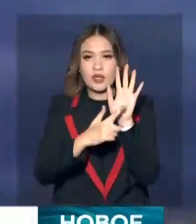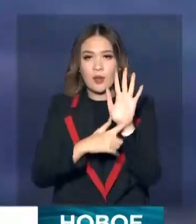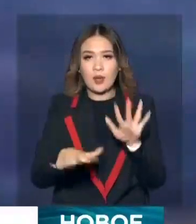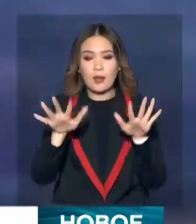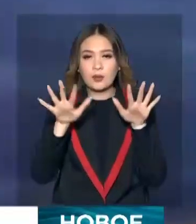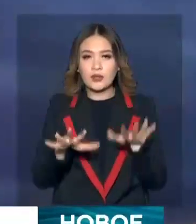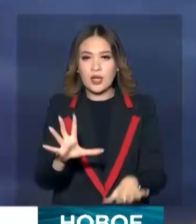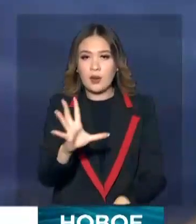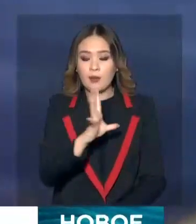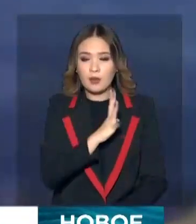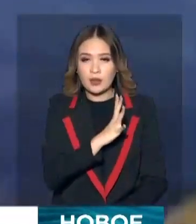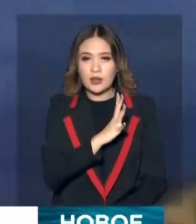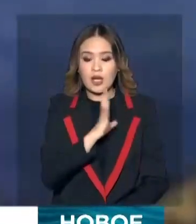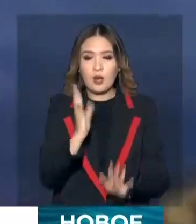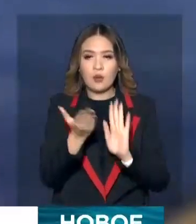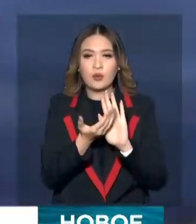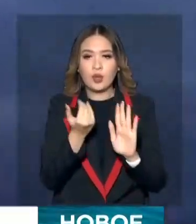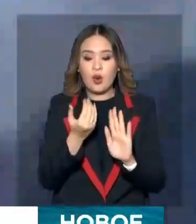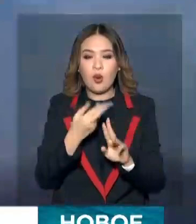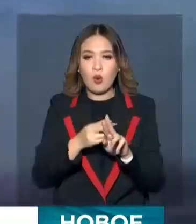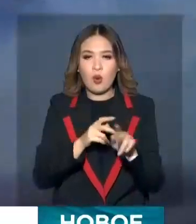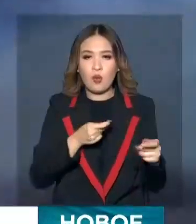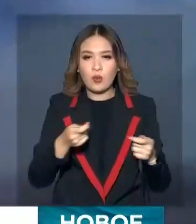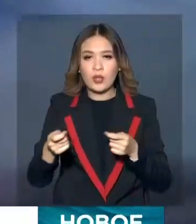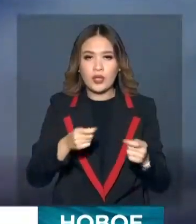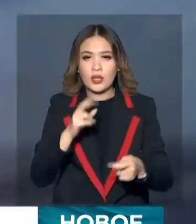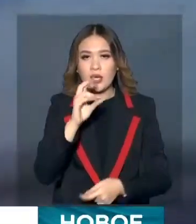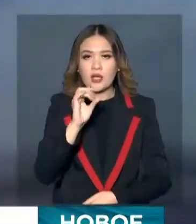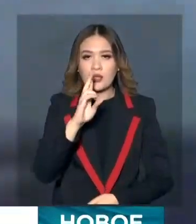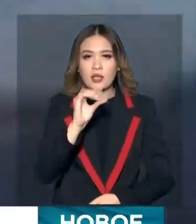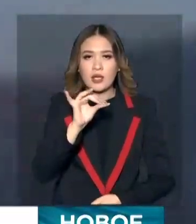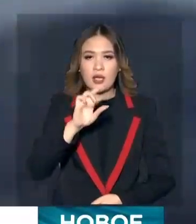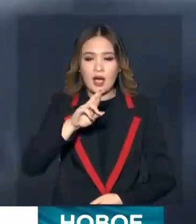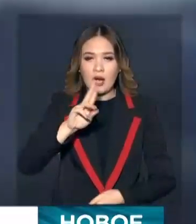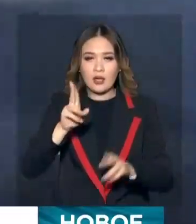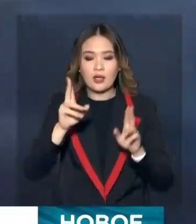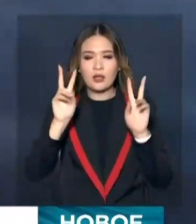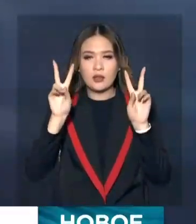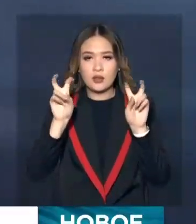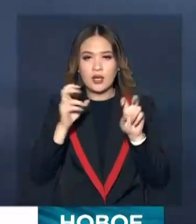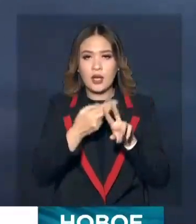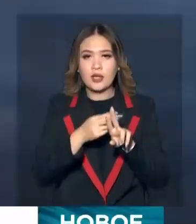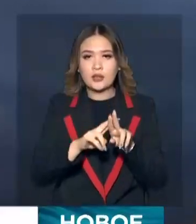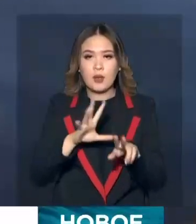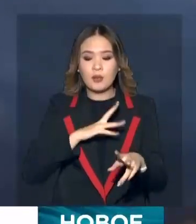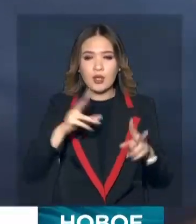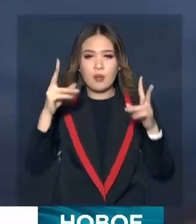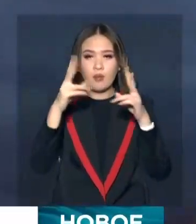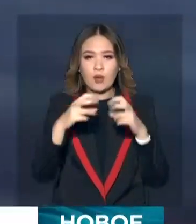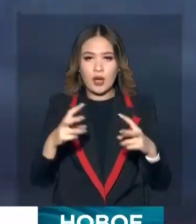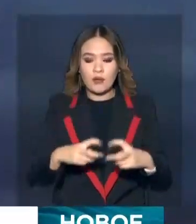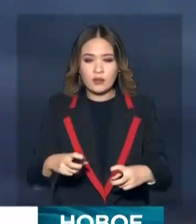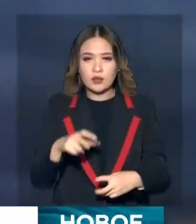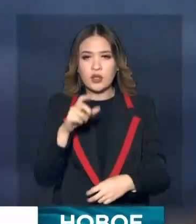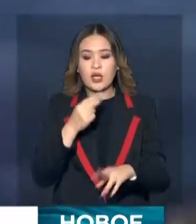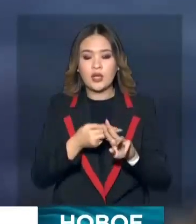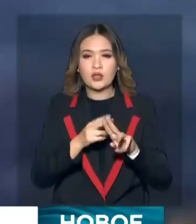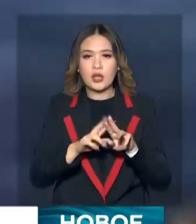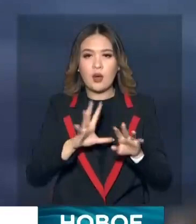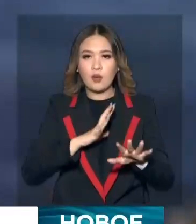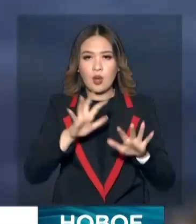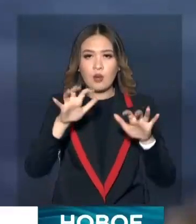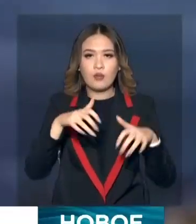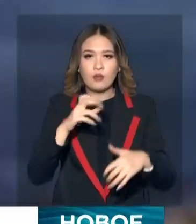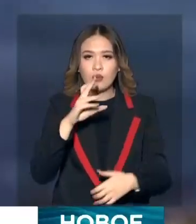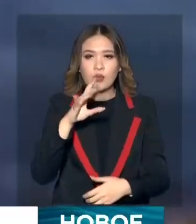797 нефтегазодобывающего управления «Кинкияк-нефть». Прибывшие инспекторы провели замеры площади и отобрали пробы.